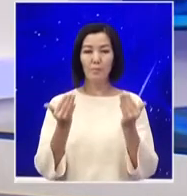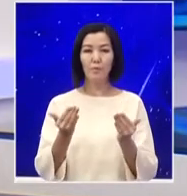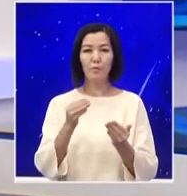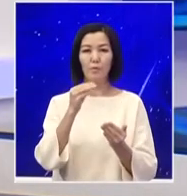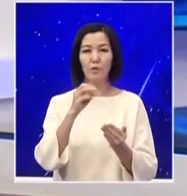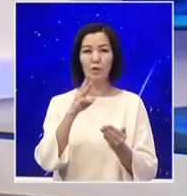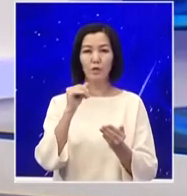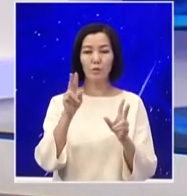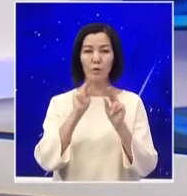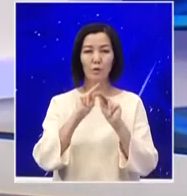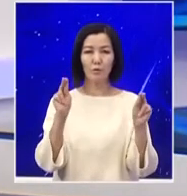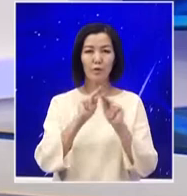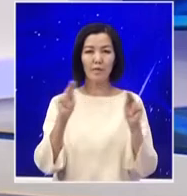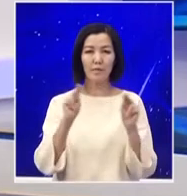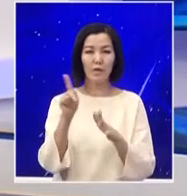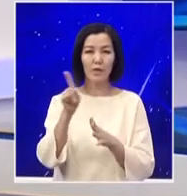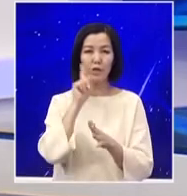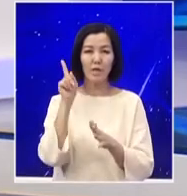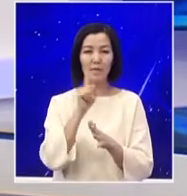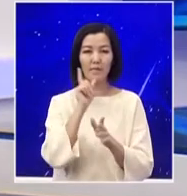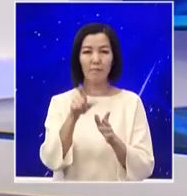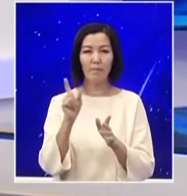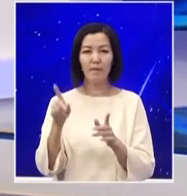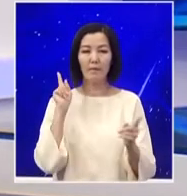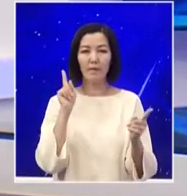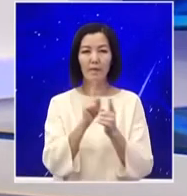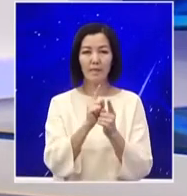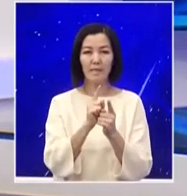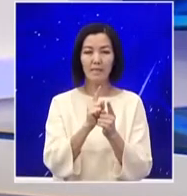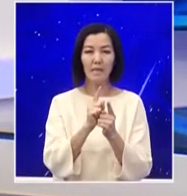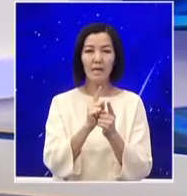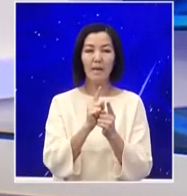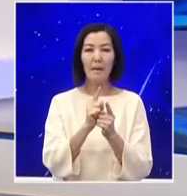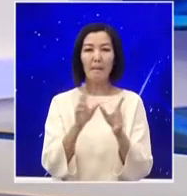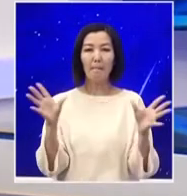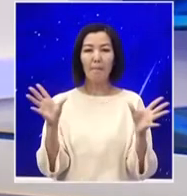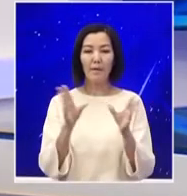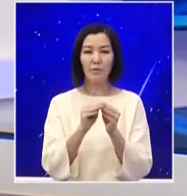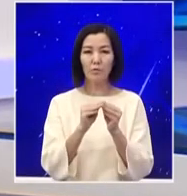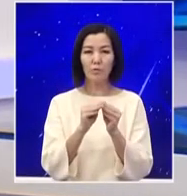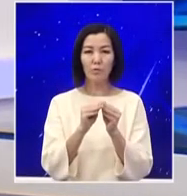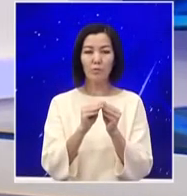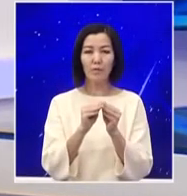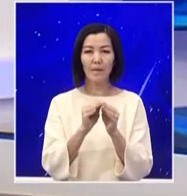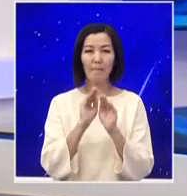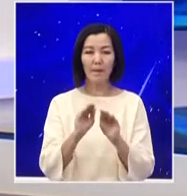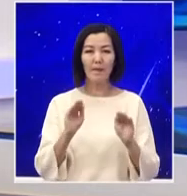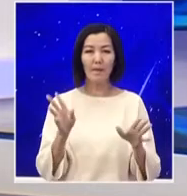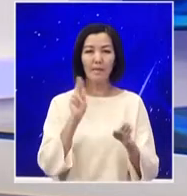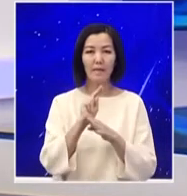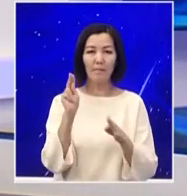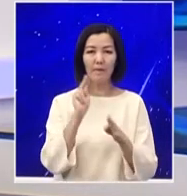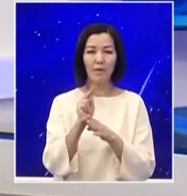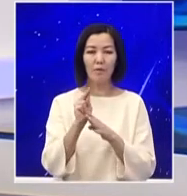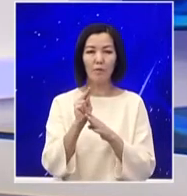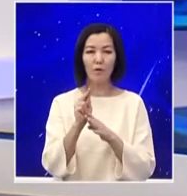Тәжірибе алмасу біліктілікті шыңдайды. Бүгін жетісулық ардагер ұстаздар жас мамандармен кездесті. Басқосуға шәкірт тәрбиелеу ісіне ширек ғасырдан